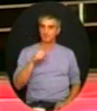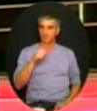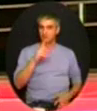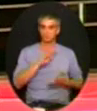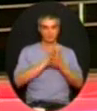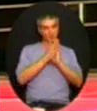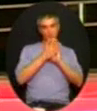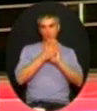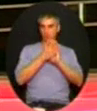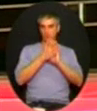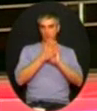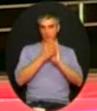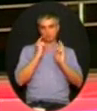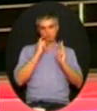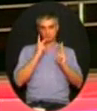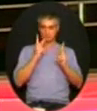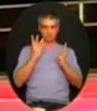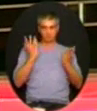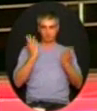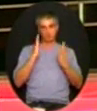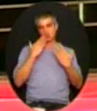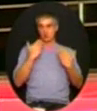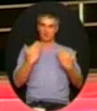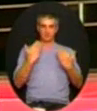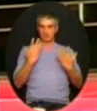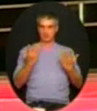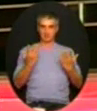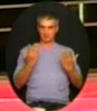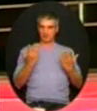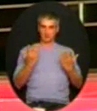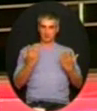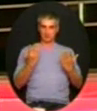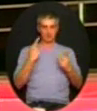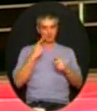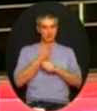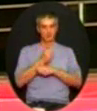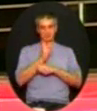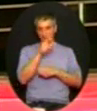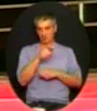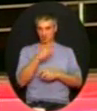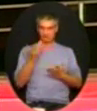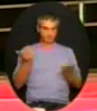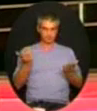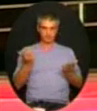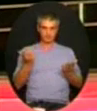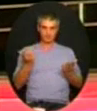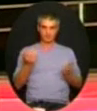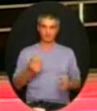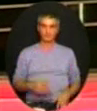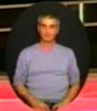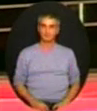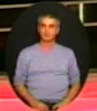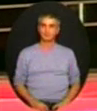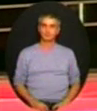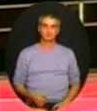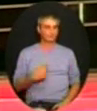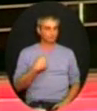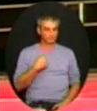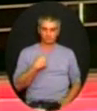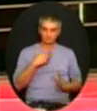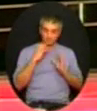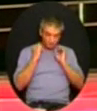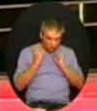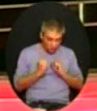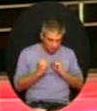שהפכו למשל ולשנינה ונהיה מאוד אופנתי לצחוק עליהם, לרדת עליהם וכן הלאה, אני